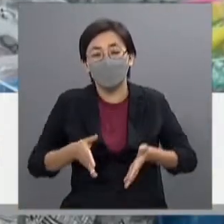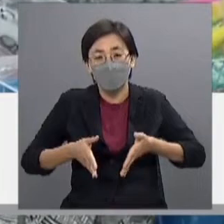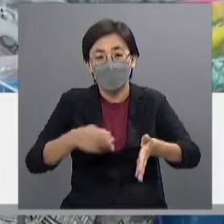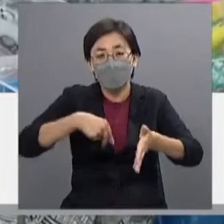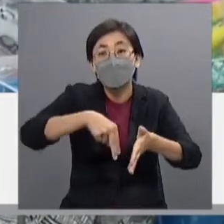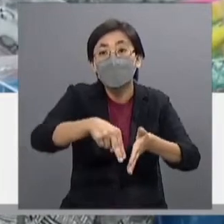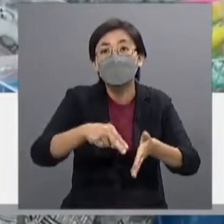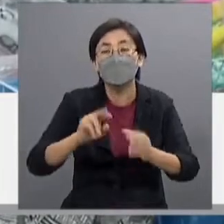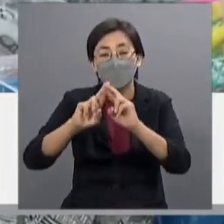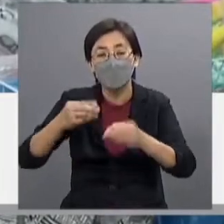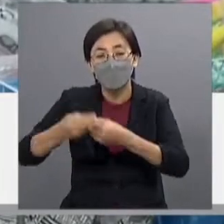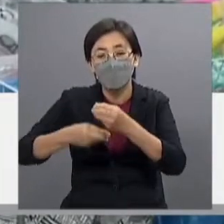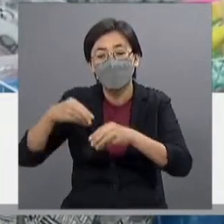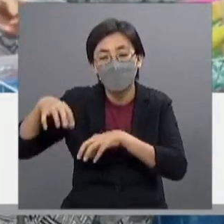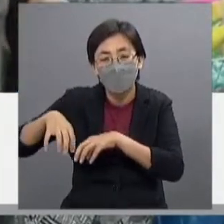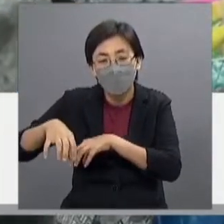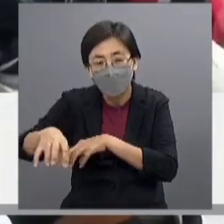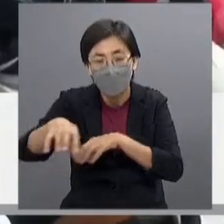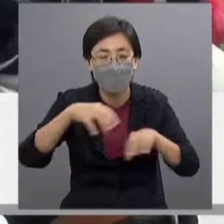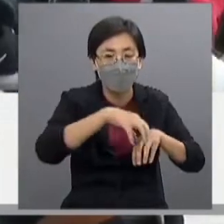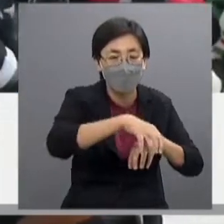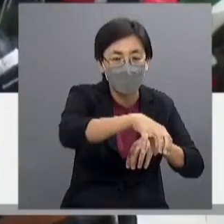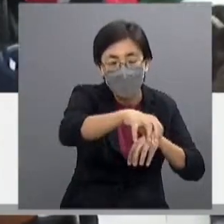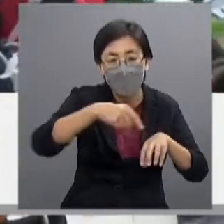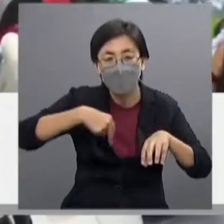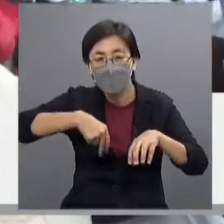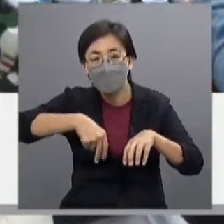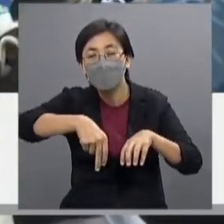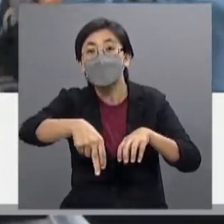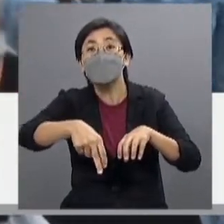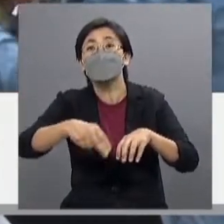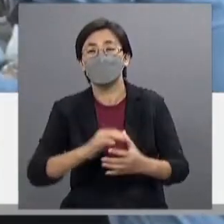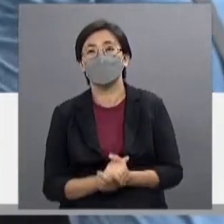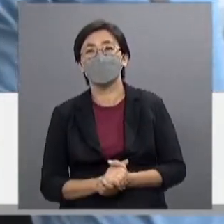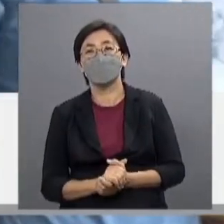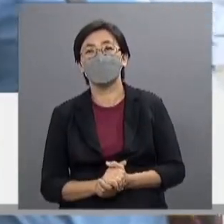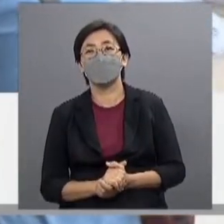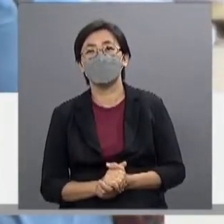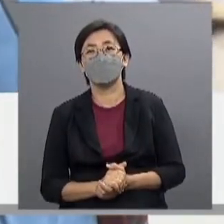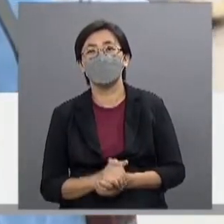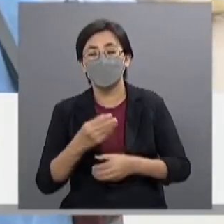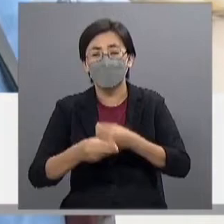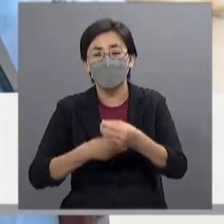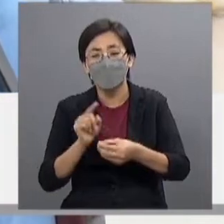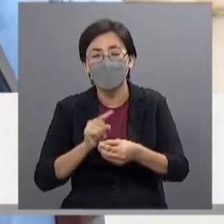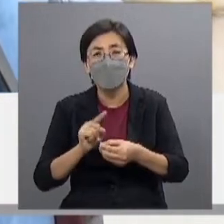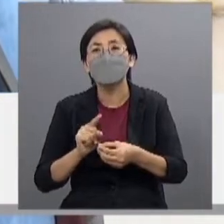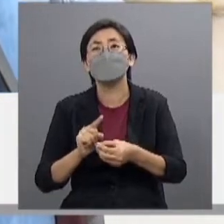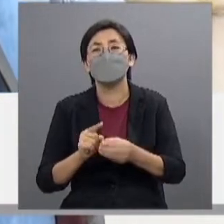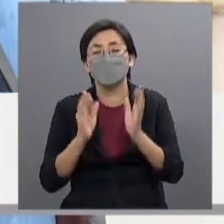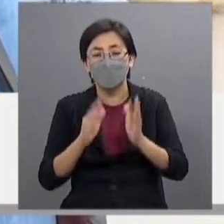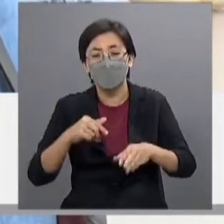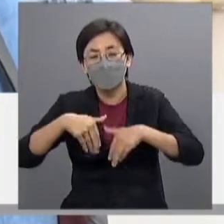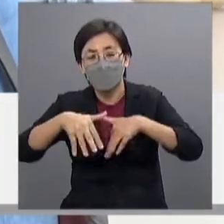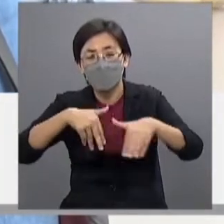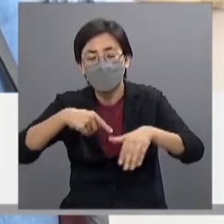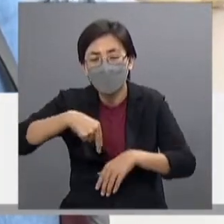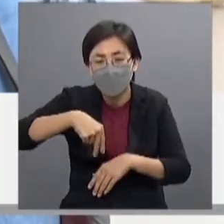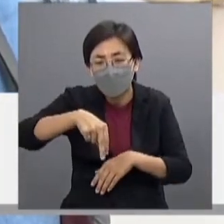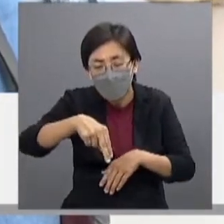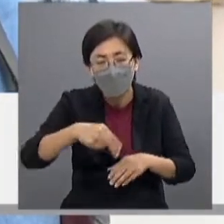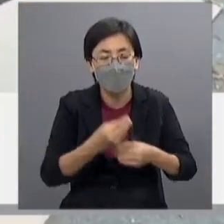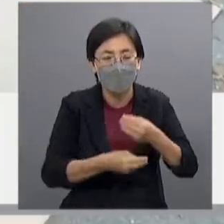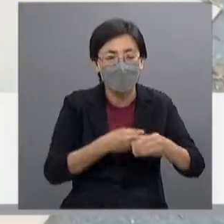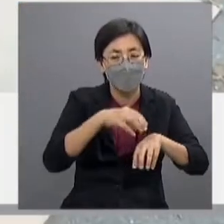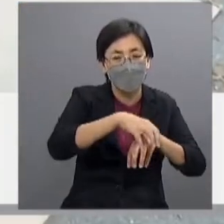ำนวนใหญ่น้อยมากมายเลยค่ะตั้งอยู่บนทางเท้าร้านค้าต้องใช้พื้นที่ร่วมกับคนเดินเท้านะคะอย่างผู้ค้าคนนี้ค่ะ